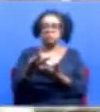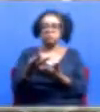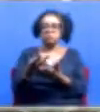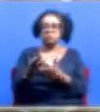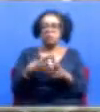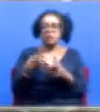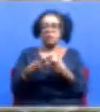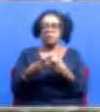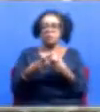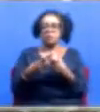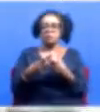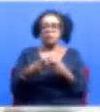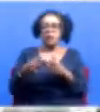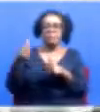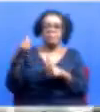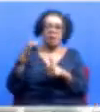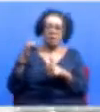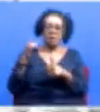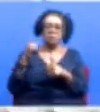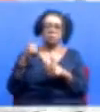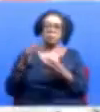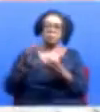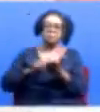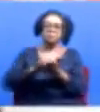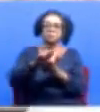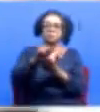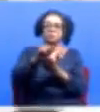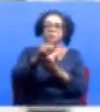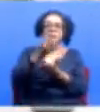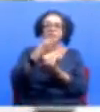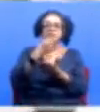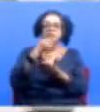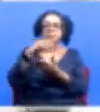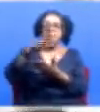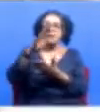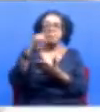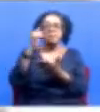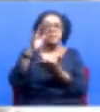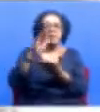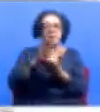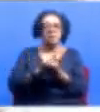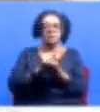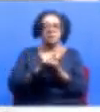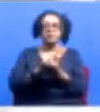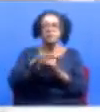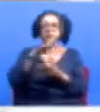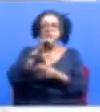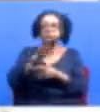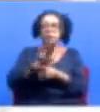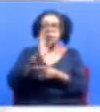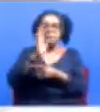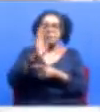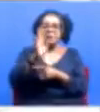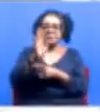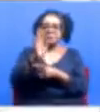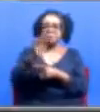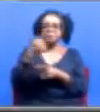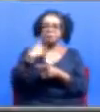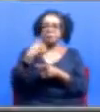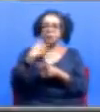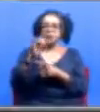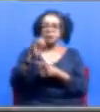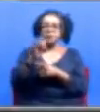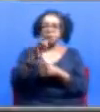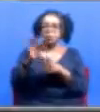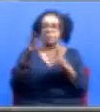na tairi ya nyuma ya gari. Baba wa marehemu Boniface Opondo anaamini kuwa mtoto wake aliuawa na gari la polisi kulingana na ukaguzi wa